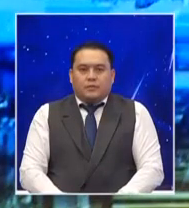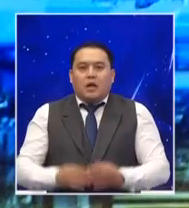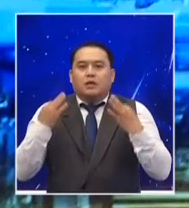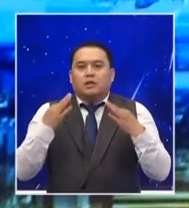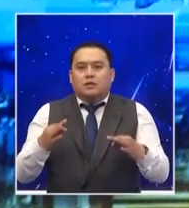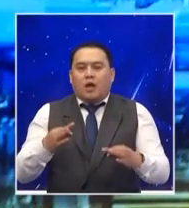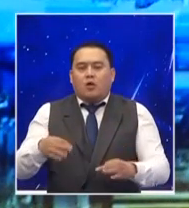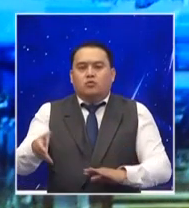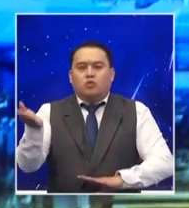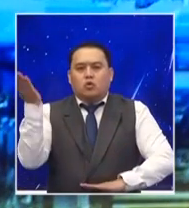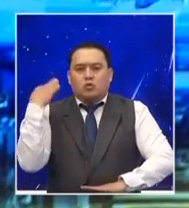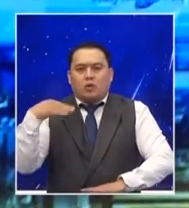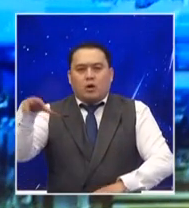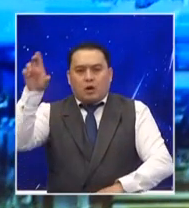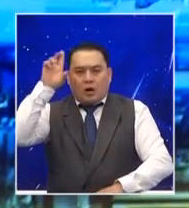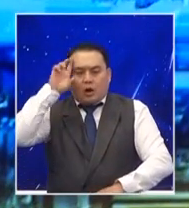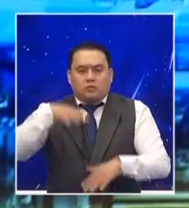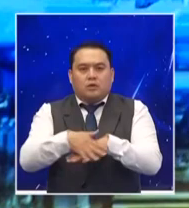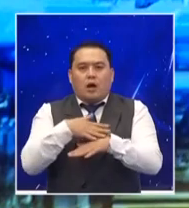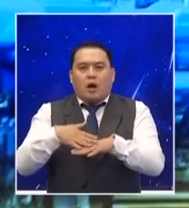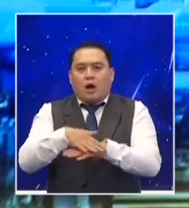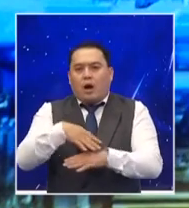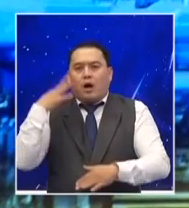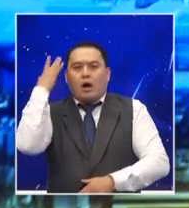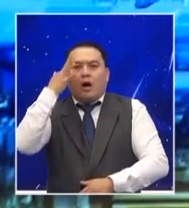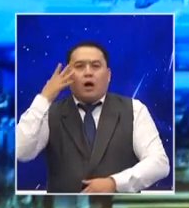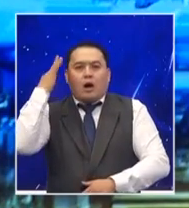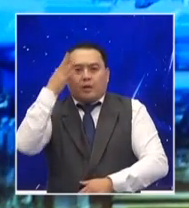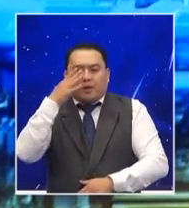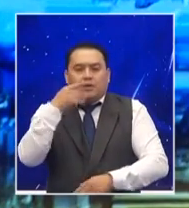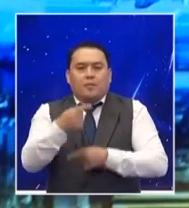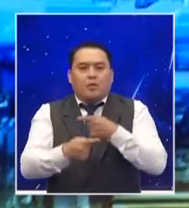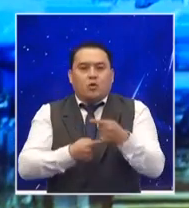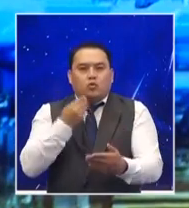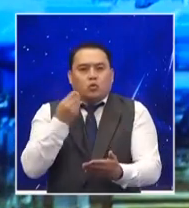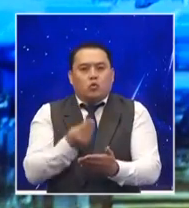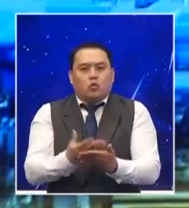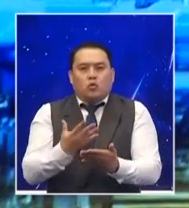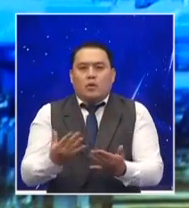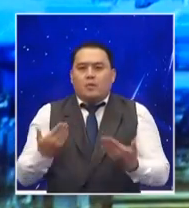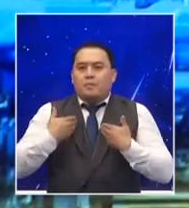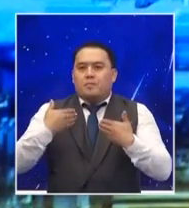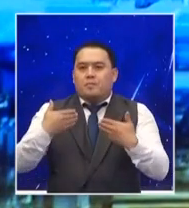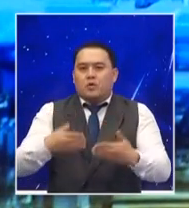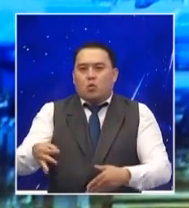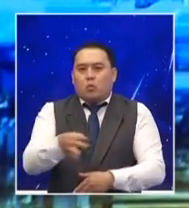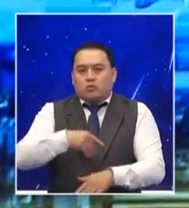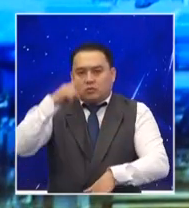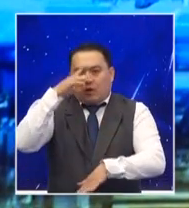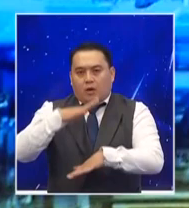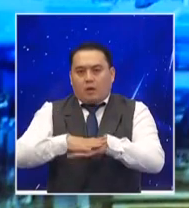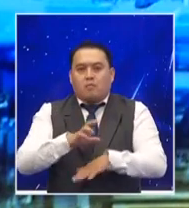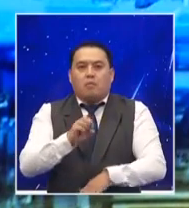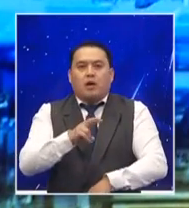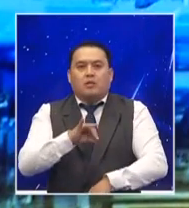Тәуелсіздік бабалардың арманы мен аманаты, халықтың бағына бұйырған қастерлі құндылығы. Мерекелік құттықтауында облыс әкімі Амандық